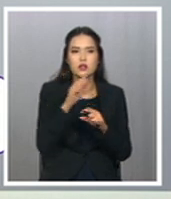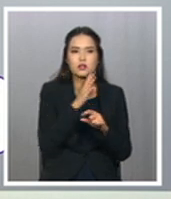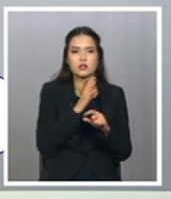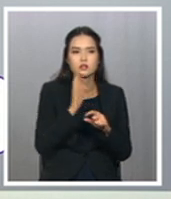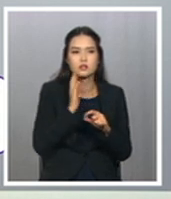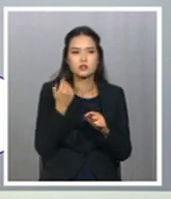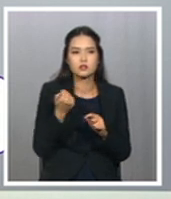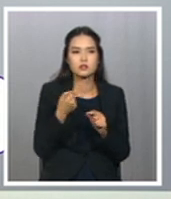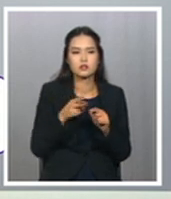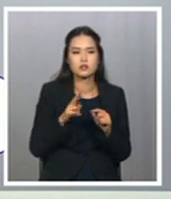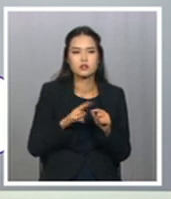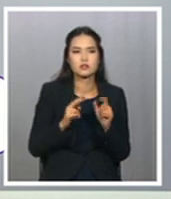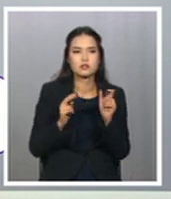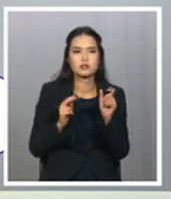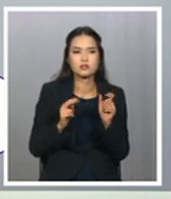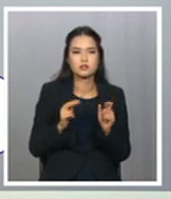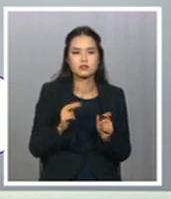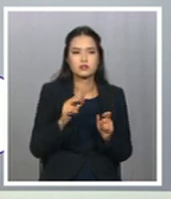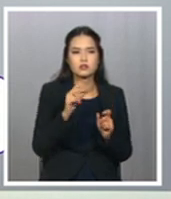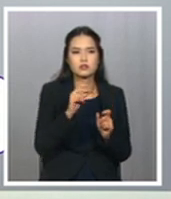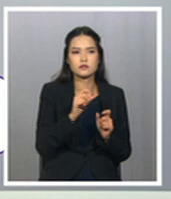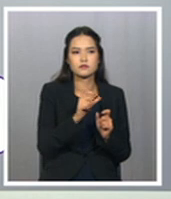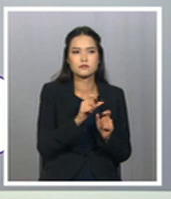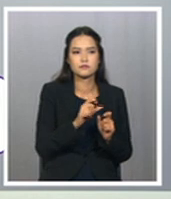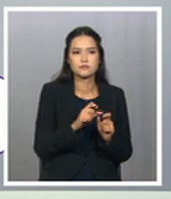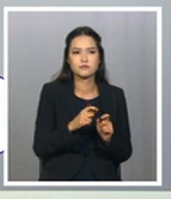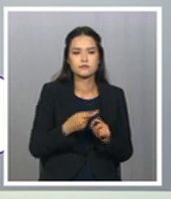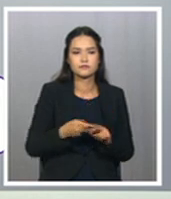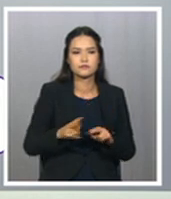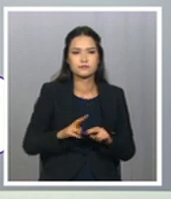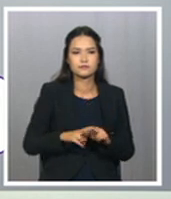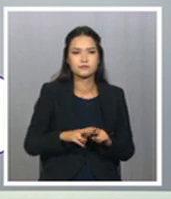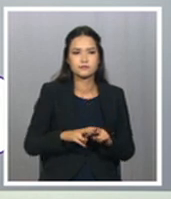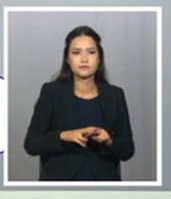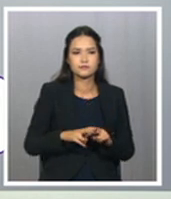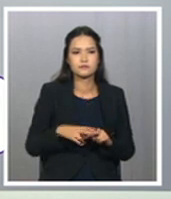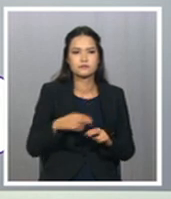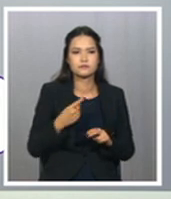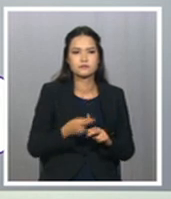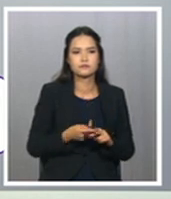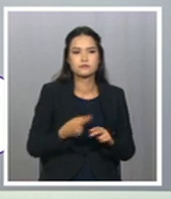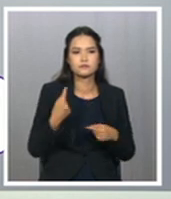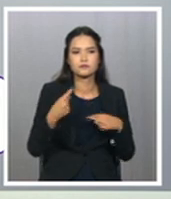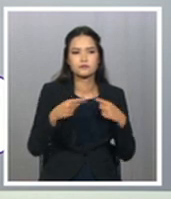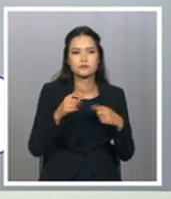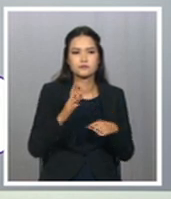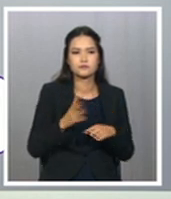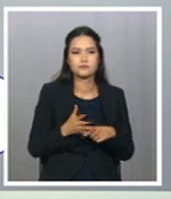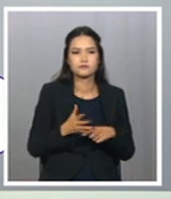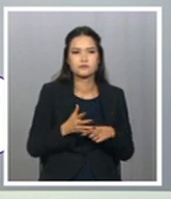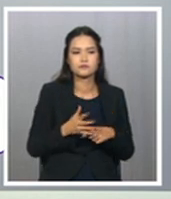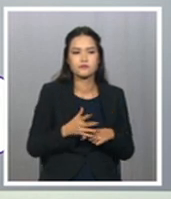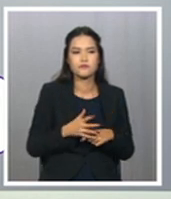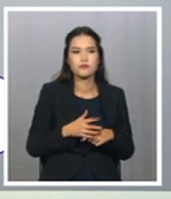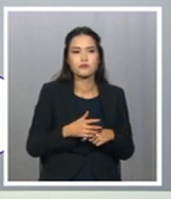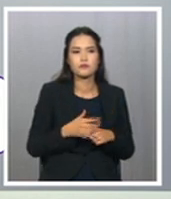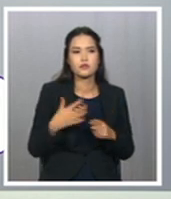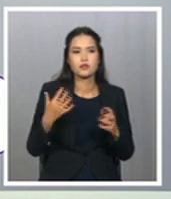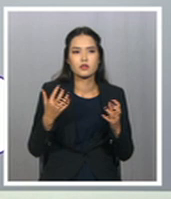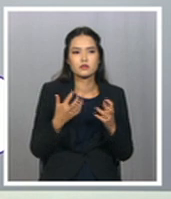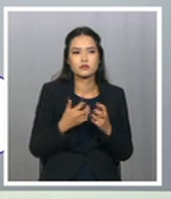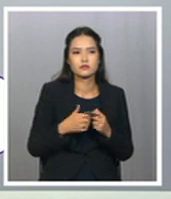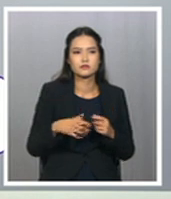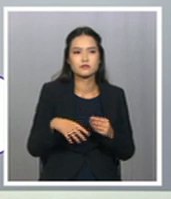аналық гаметаларды біз пеннет торының бүйіріне жазамыз да, оларды өзара шағылыстырамыз. Шағылыстыру нәтижесінде